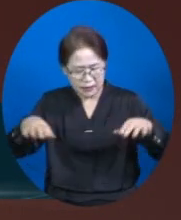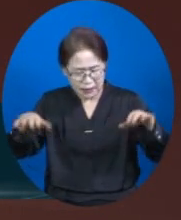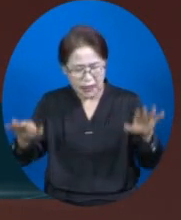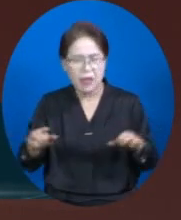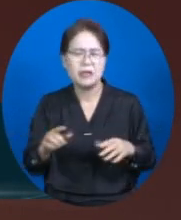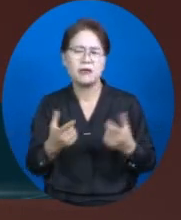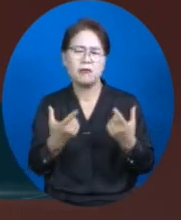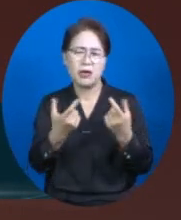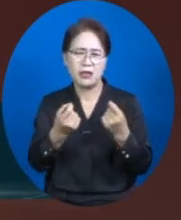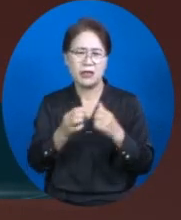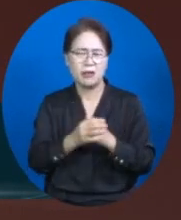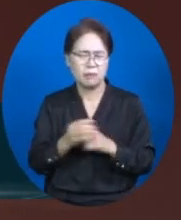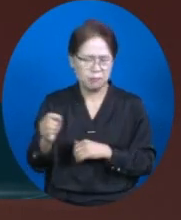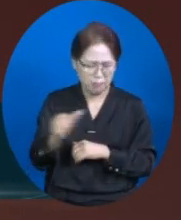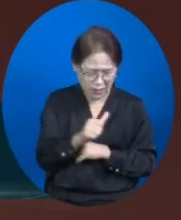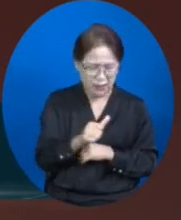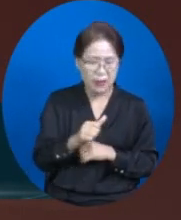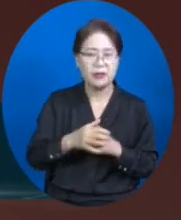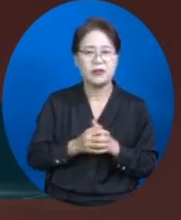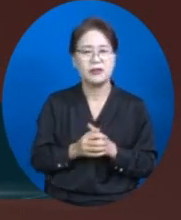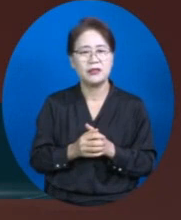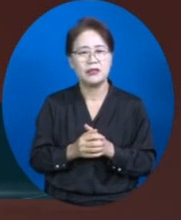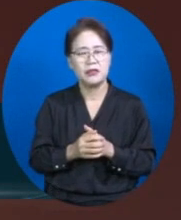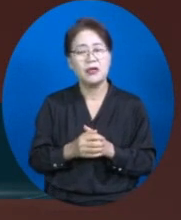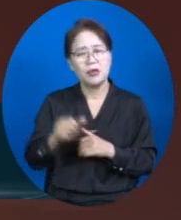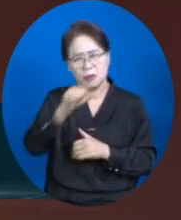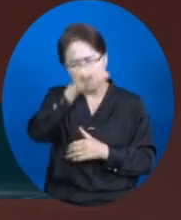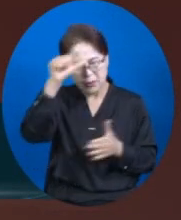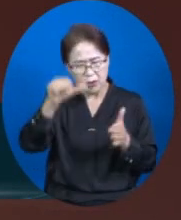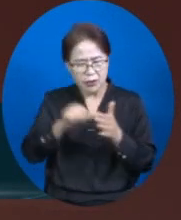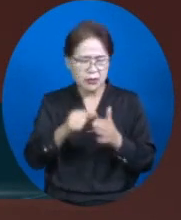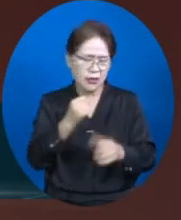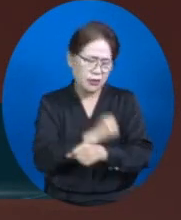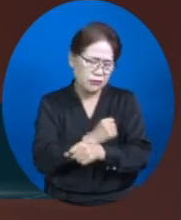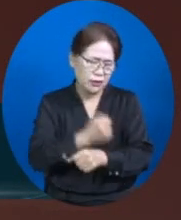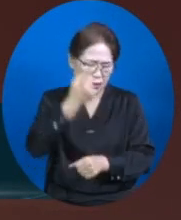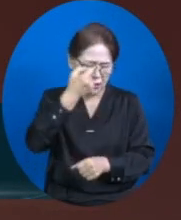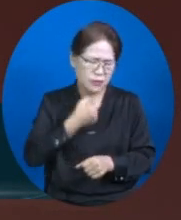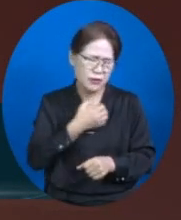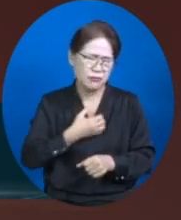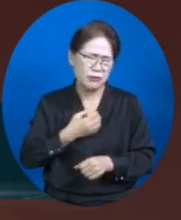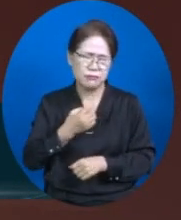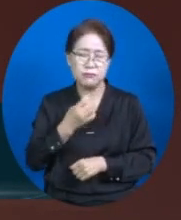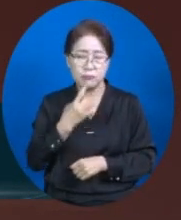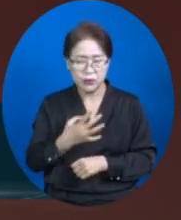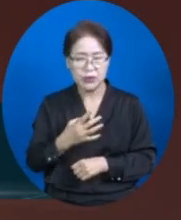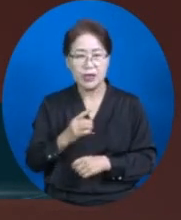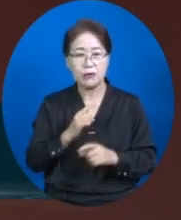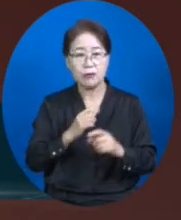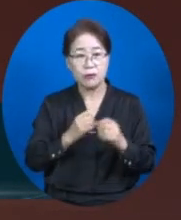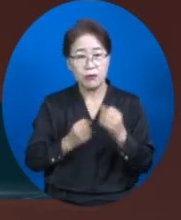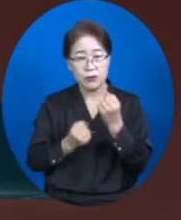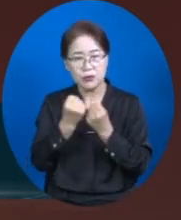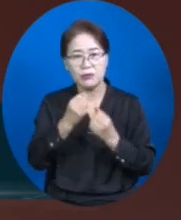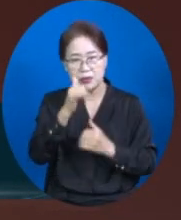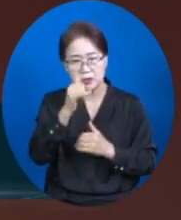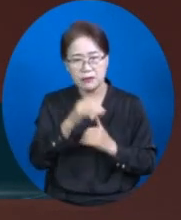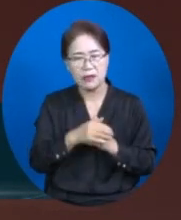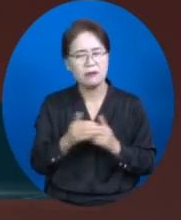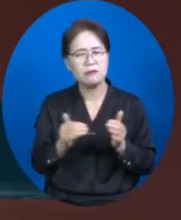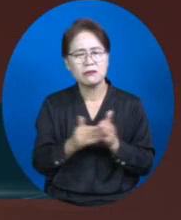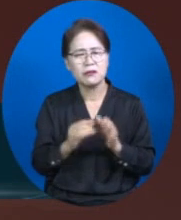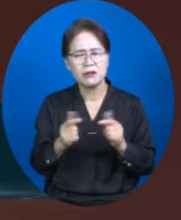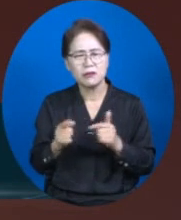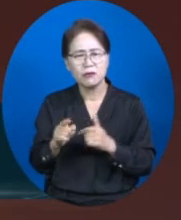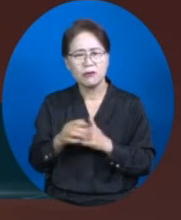인생을 돌이켜 보게 되면 어때요 평생 수고와 슬픔뿐이라는 것을 말해주고 있어요 그런데 거기서 끝나는 것이